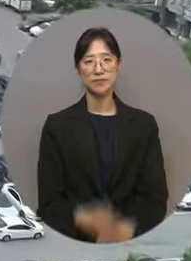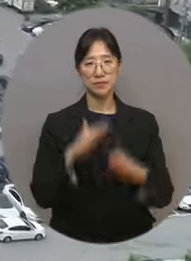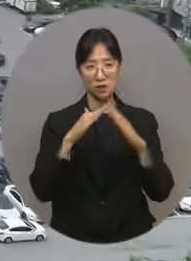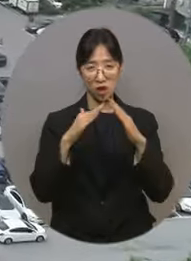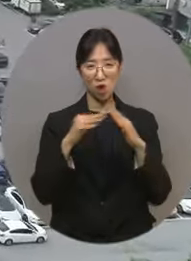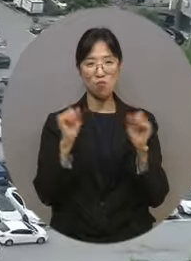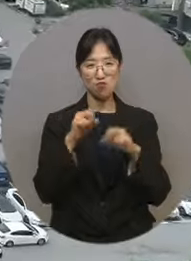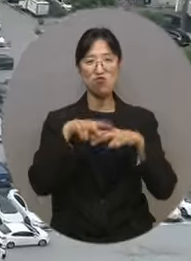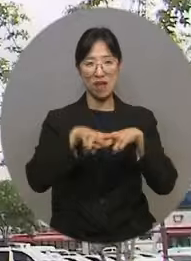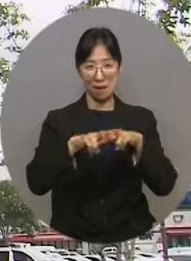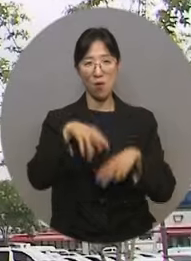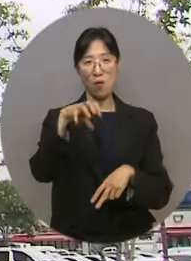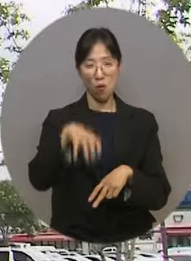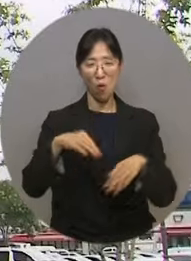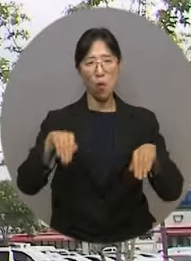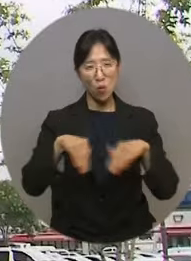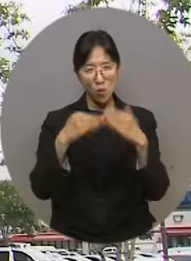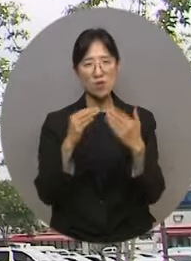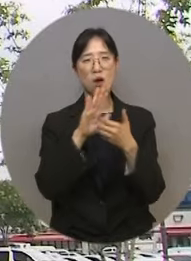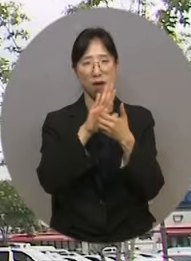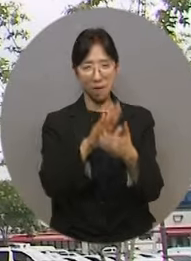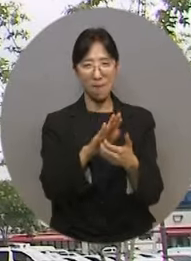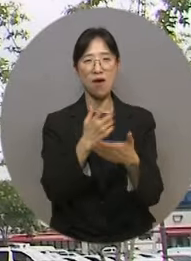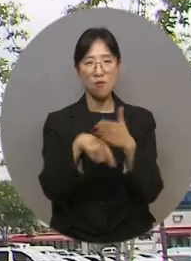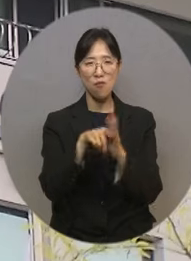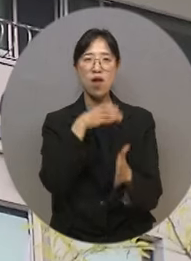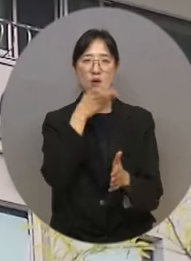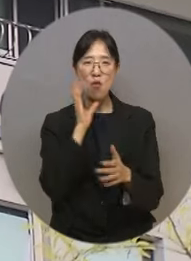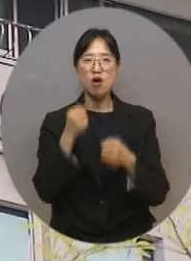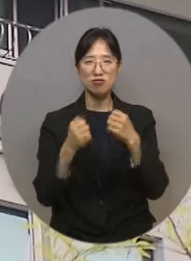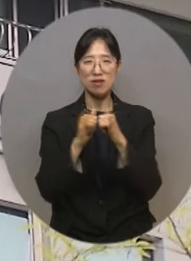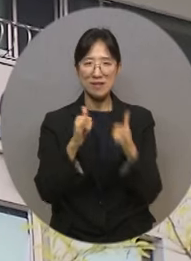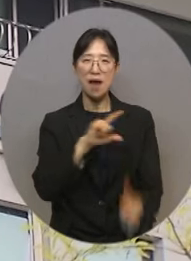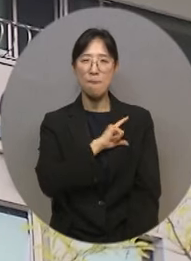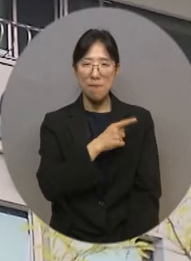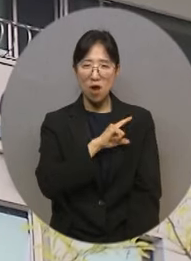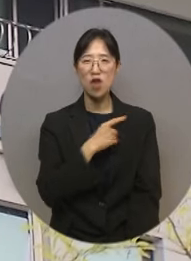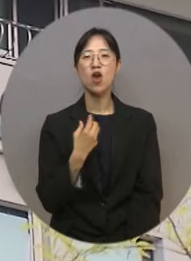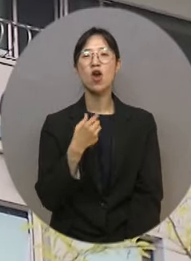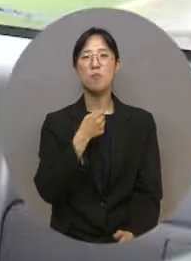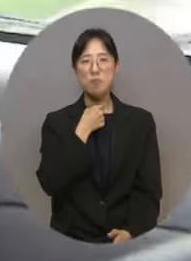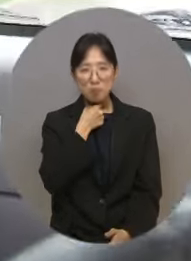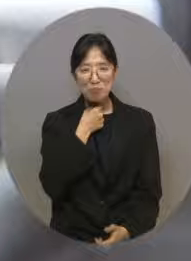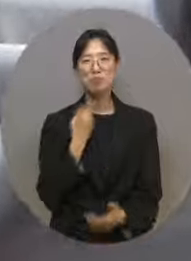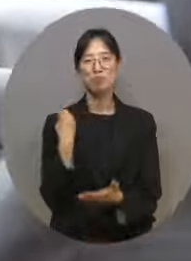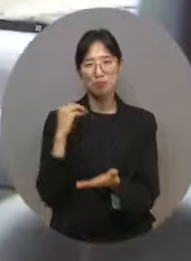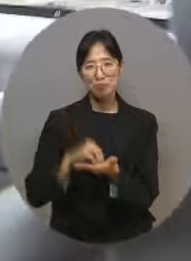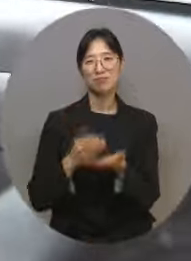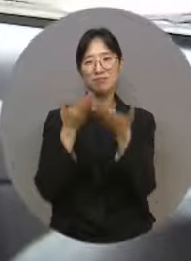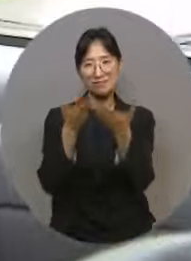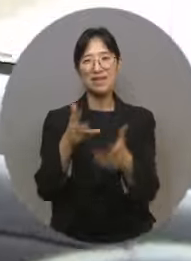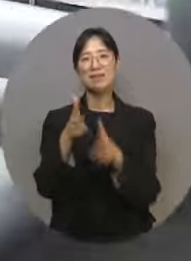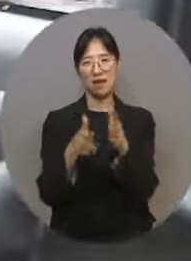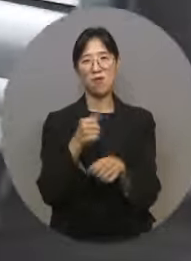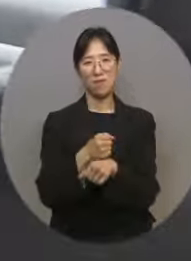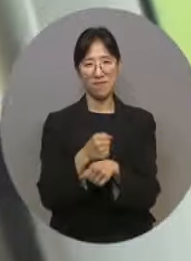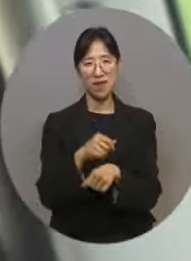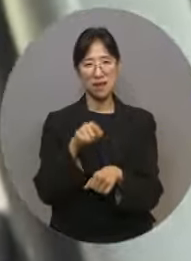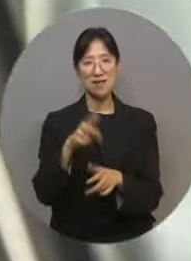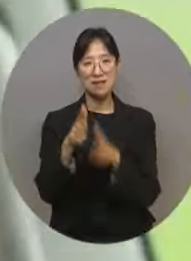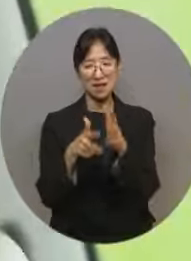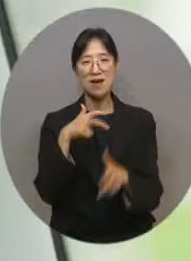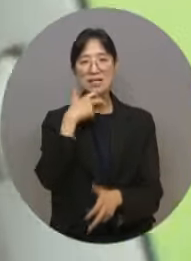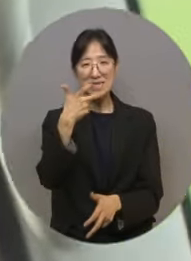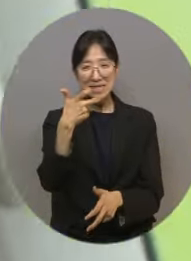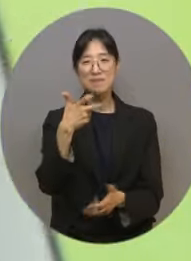태회 자치도 남원시가 교통사고 예방을 위해 고령운전자 운전면허 자진 반납 사업을 진행합니다 이번 사업은 70세